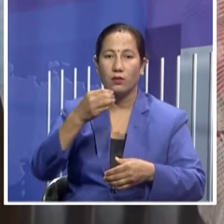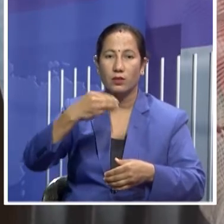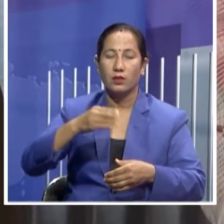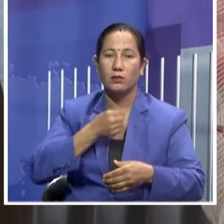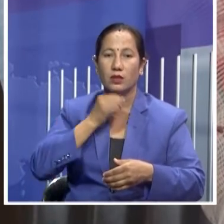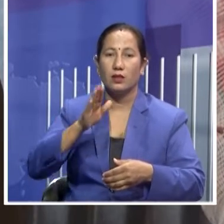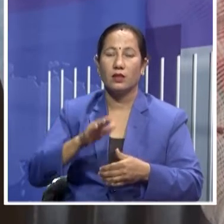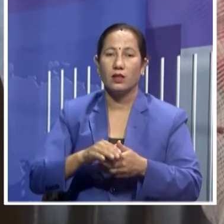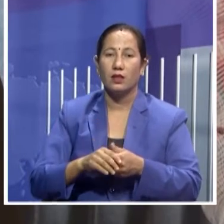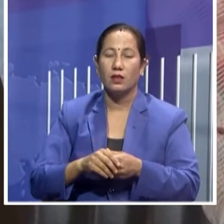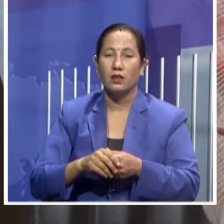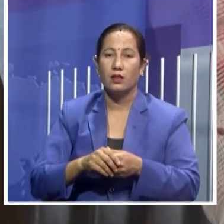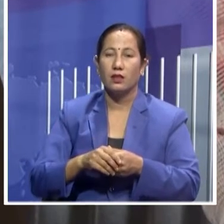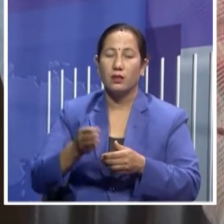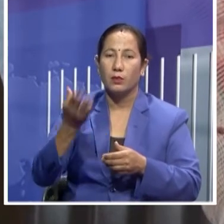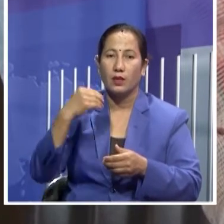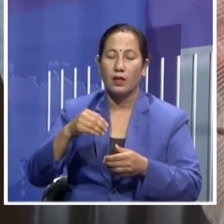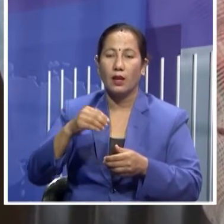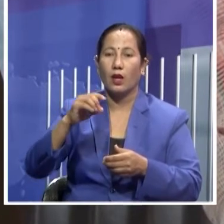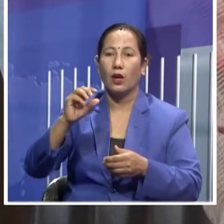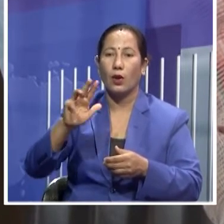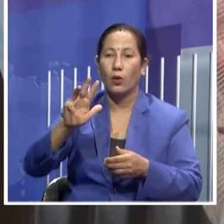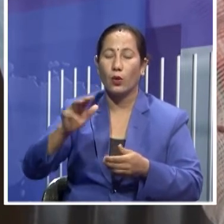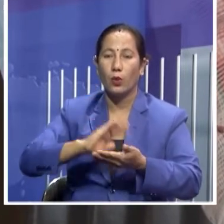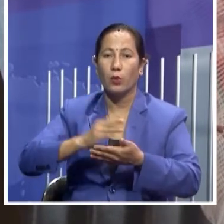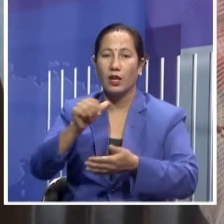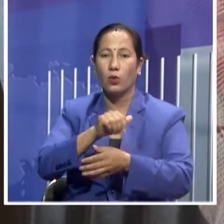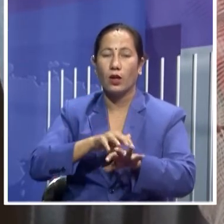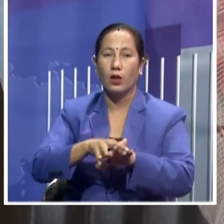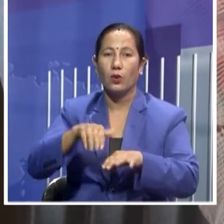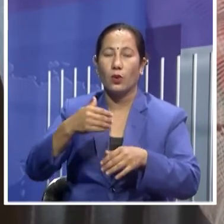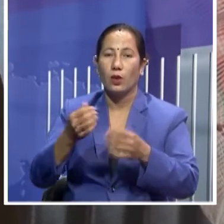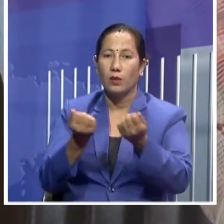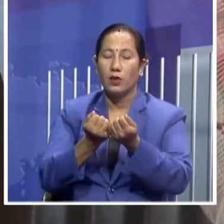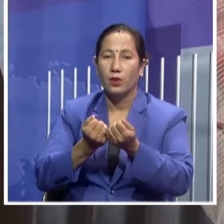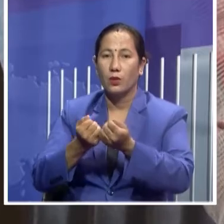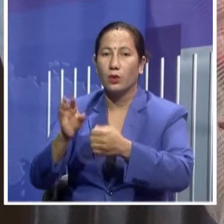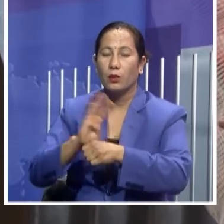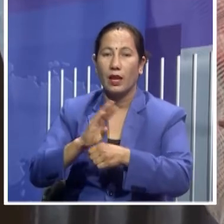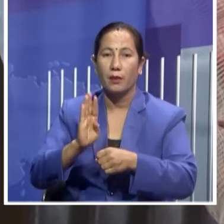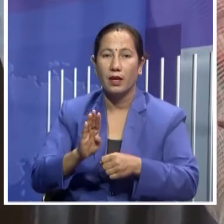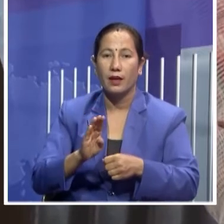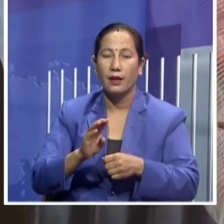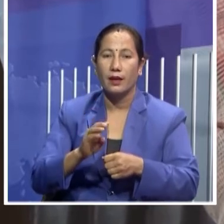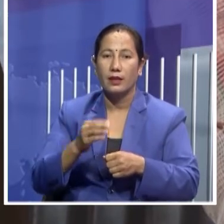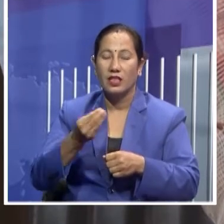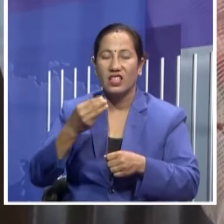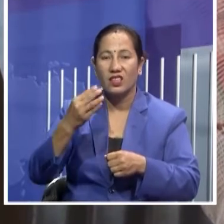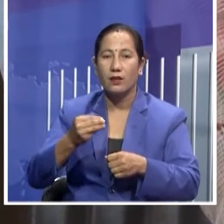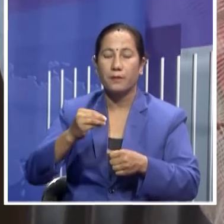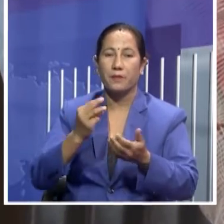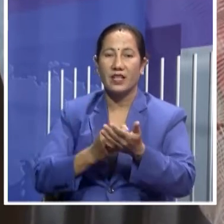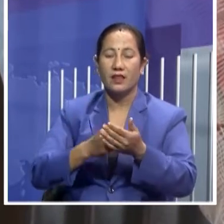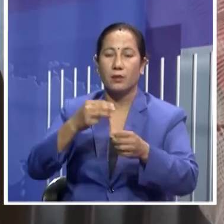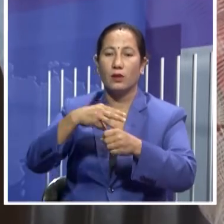लाग्छ। कृषकहरू विगतमा चाहिँ 9 महिना चाहिँ उहाँहरूले चाहिँ लकडाउनको बेला मार झेलेर चाहिँ धेरै कम मात्रामा चाहिँ